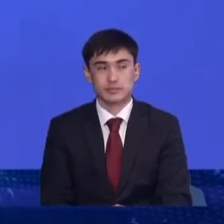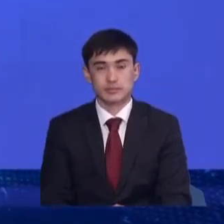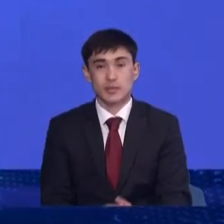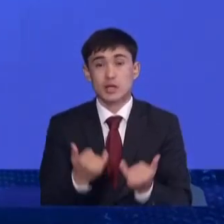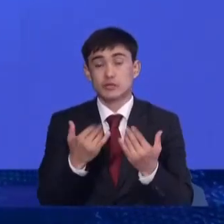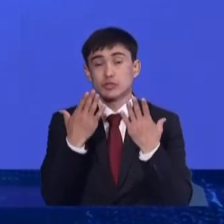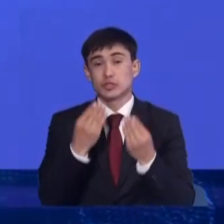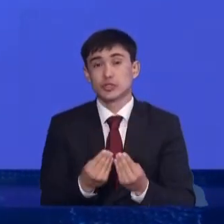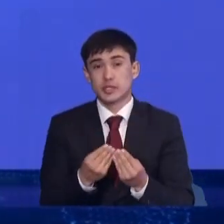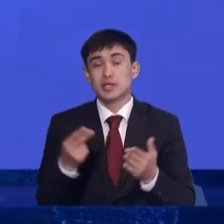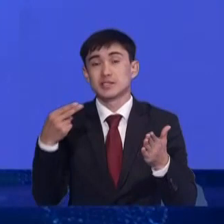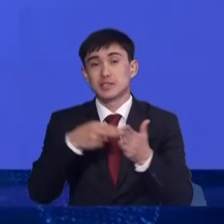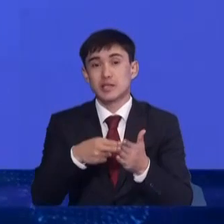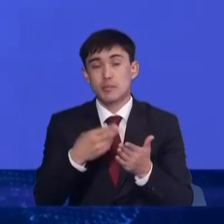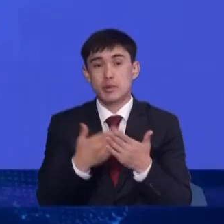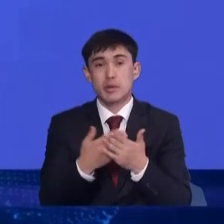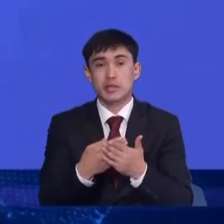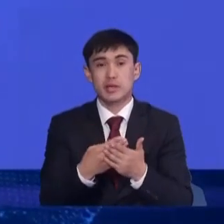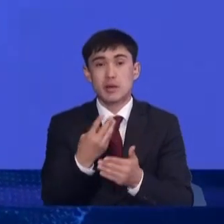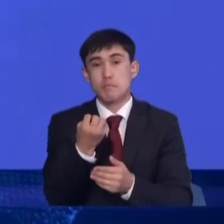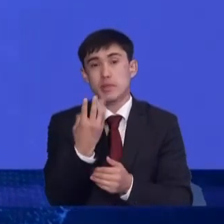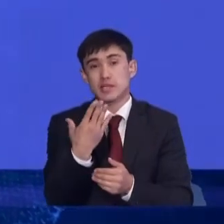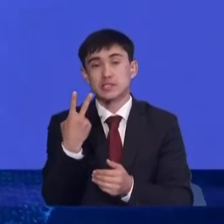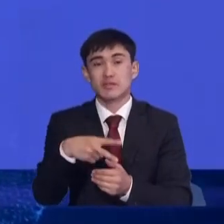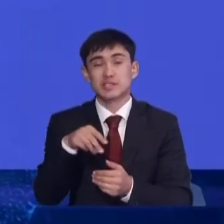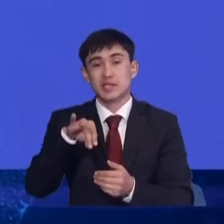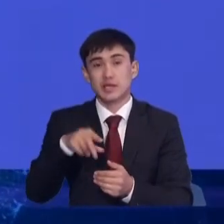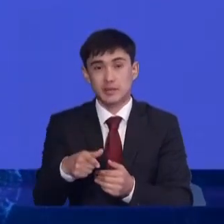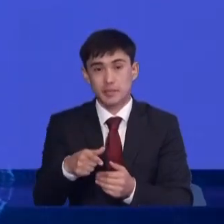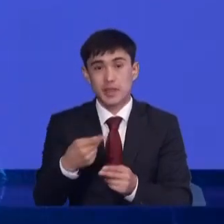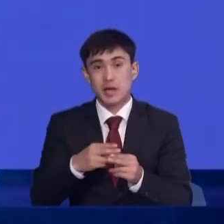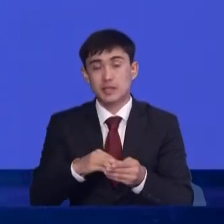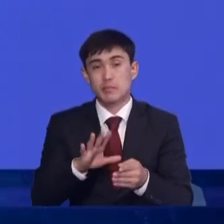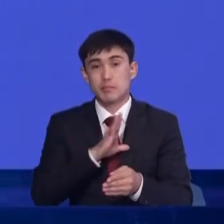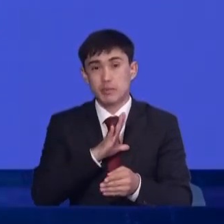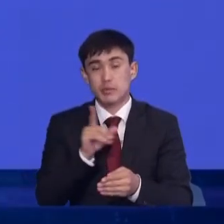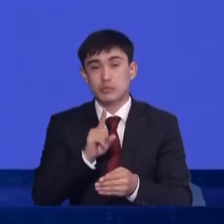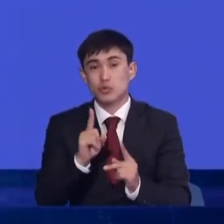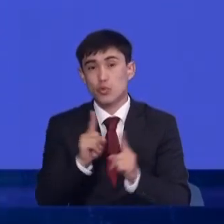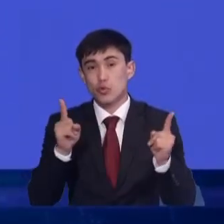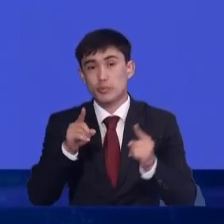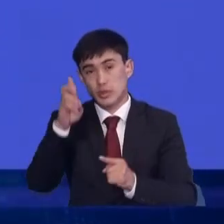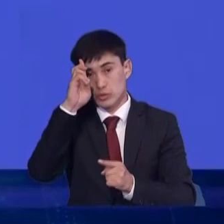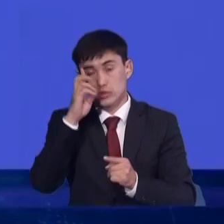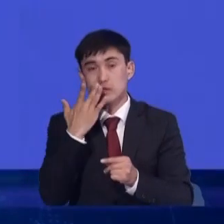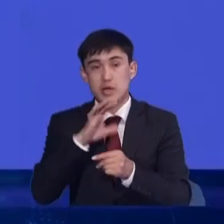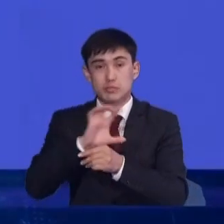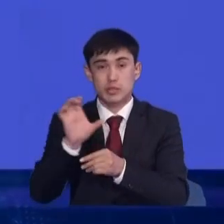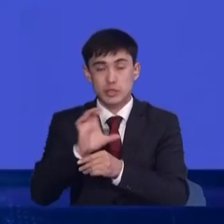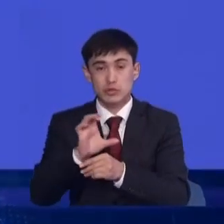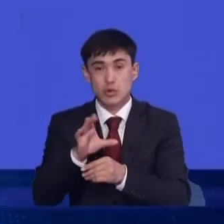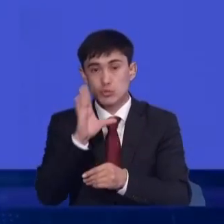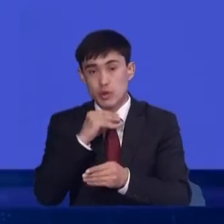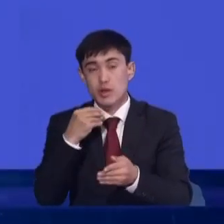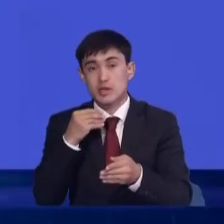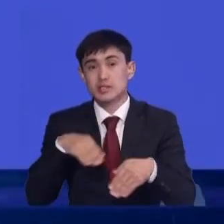На сегодняшний день цена варьируется в пределах 15-20 тенге. Это происходит потому, что крупные государства-экспортеры успели